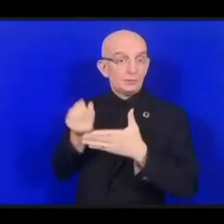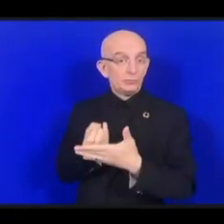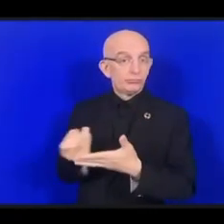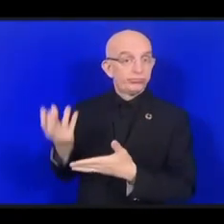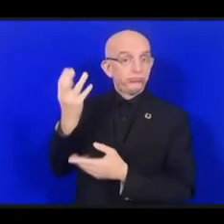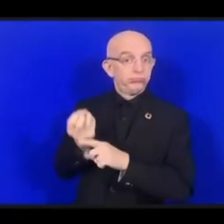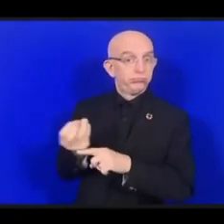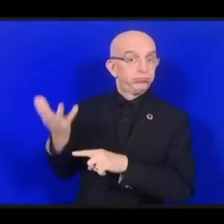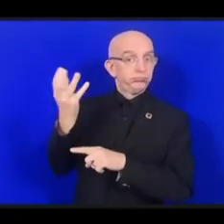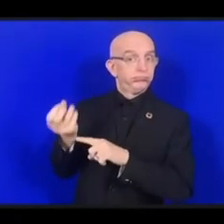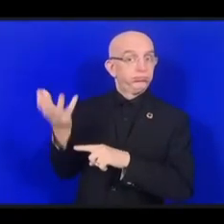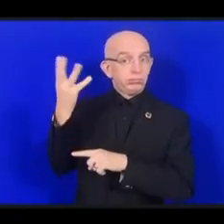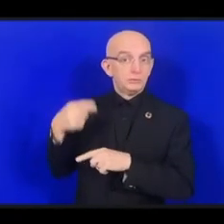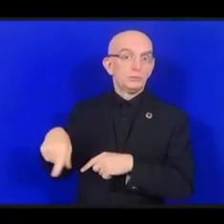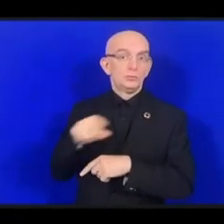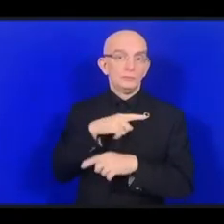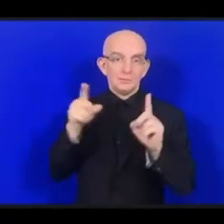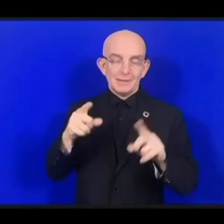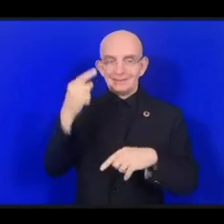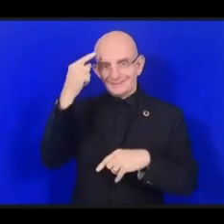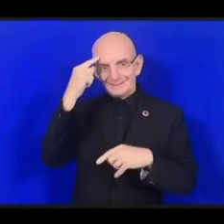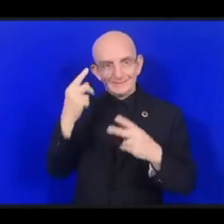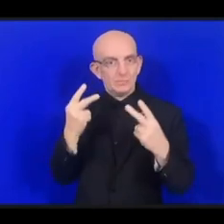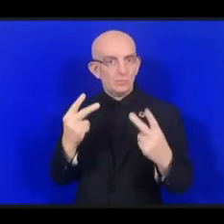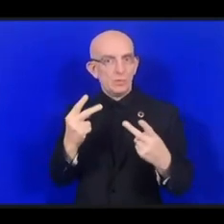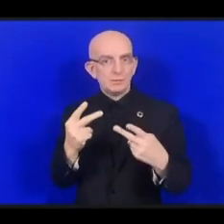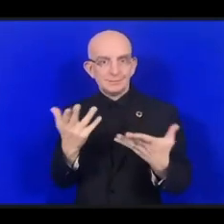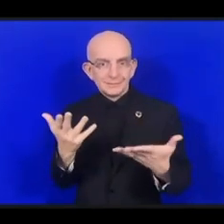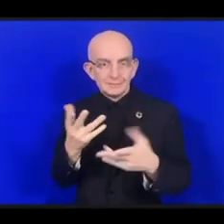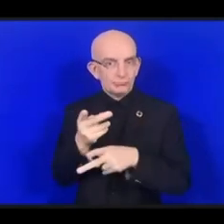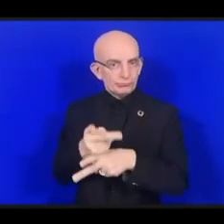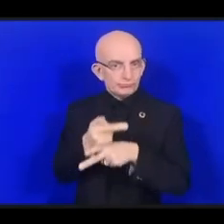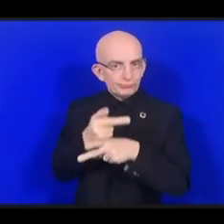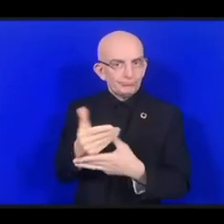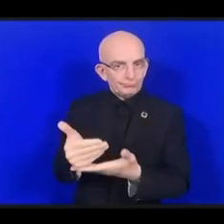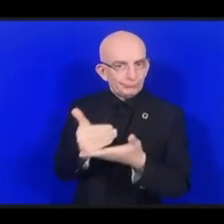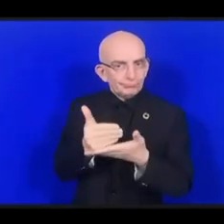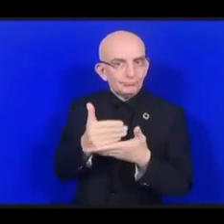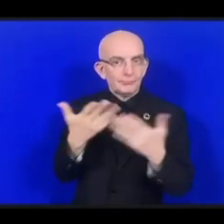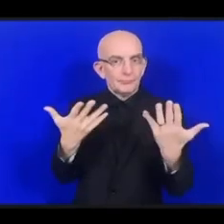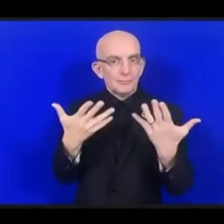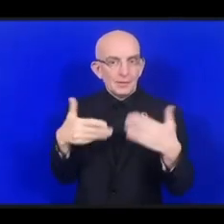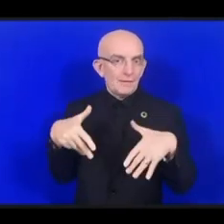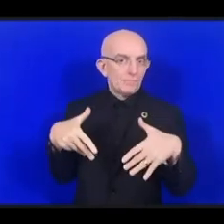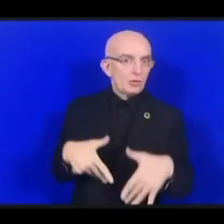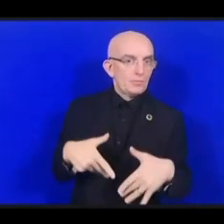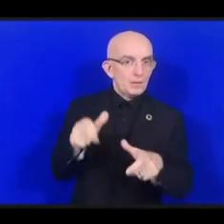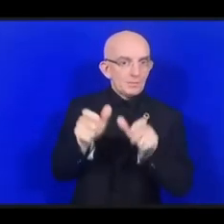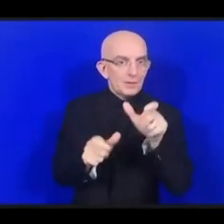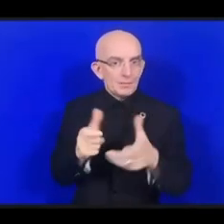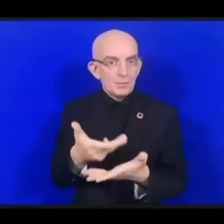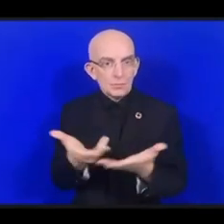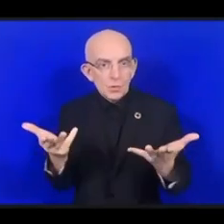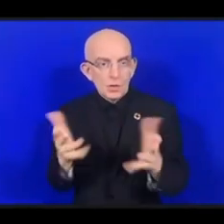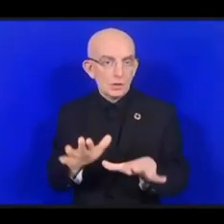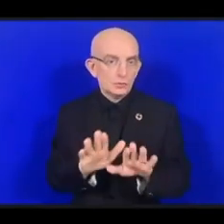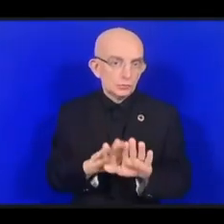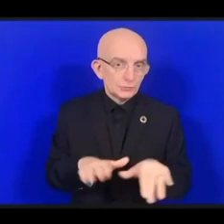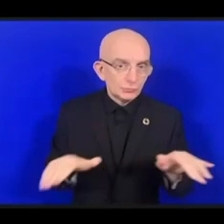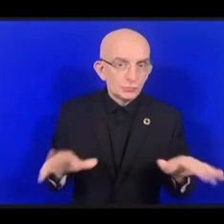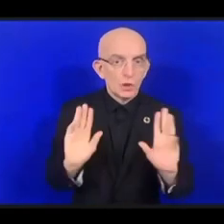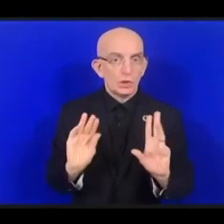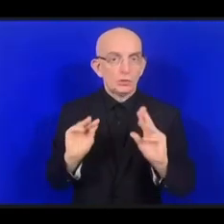要。因为呢，气候变化会使得他们流离失所，面临灾难。现在巴西呢，就面临着